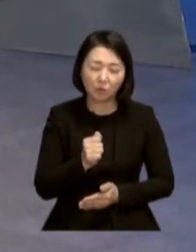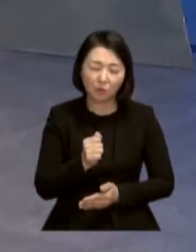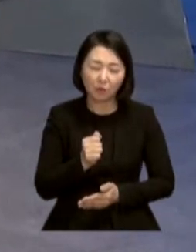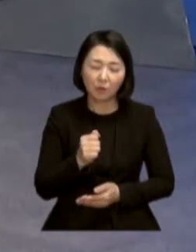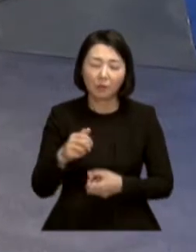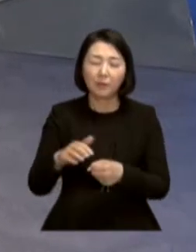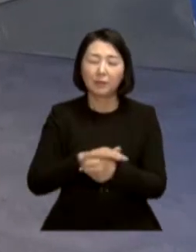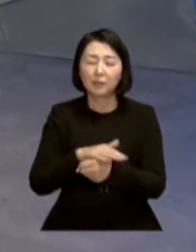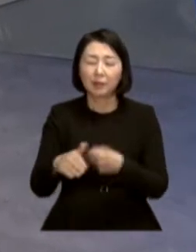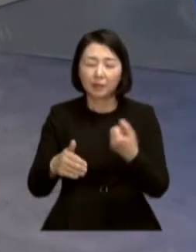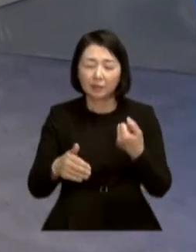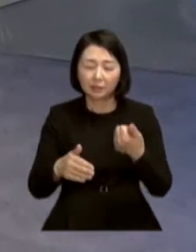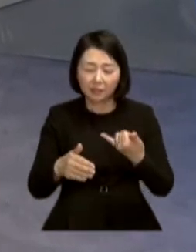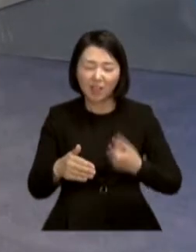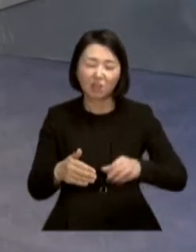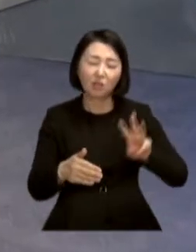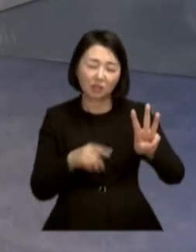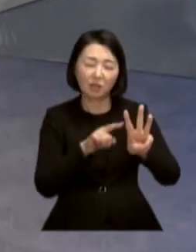그 지역에서